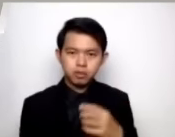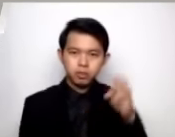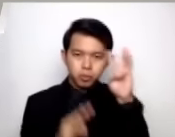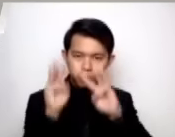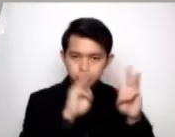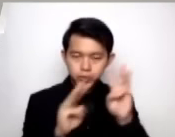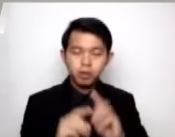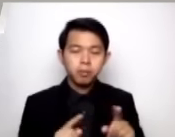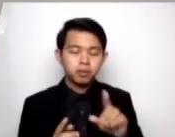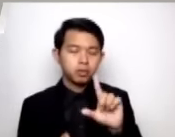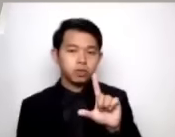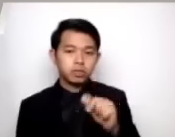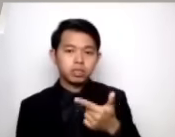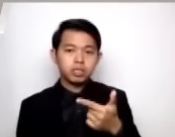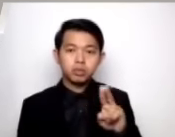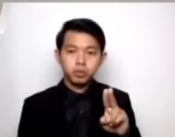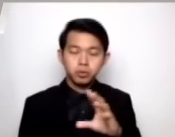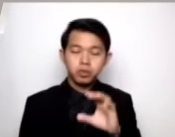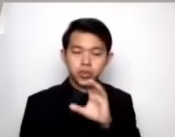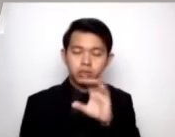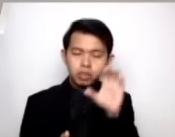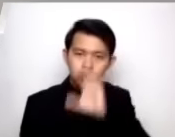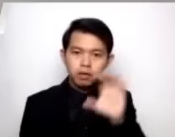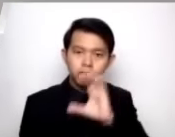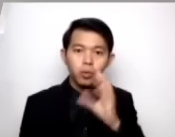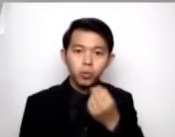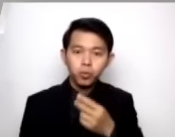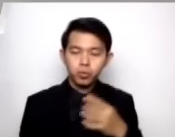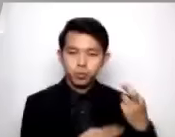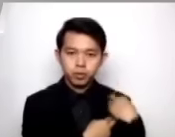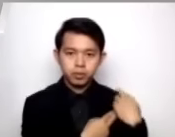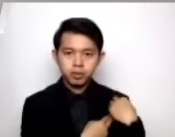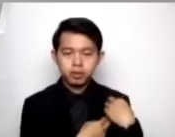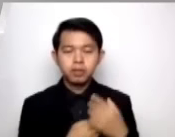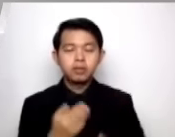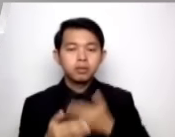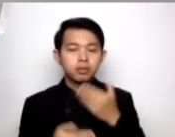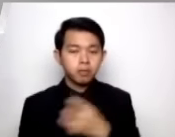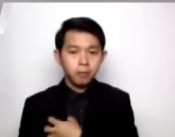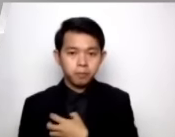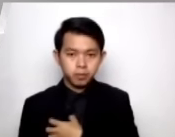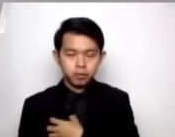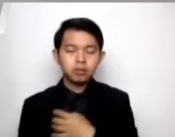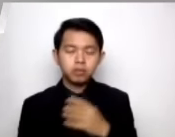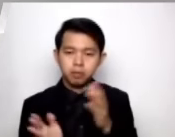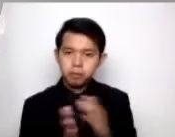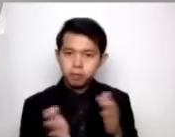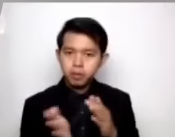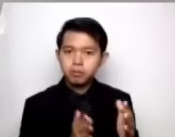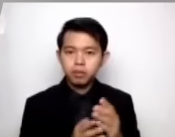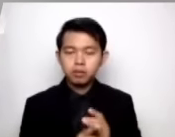ang pumana sa aso. Plano rin ng pulisya na maglagay ng Animal Welfare Desk.